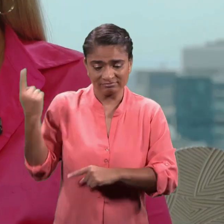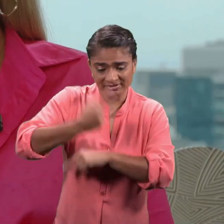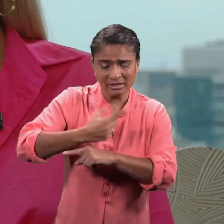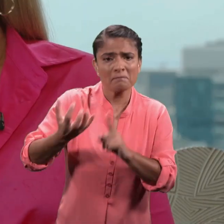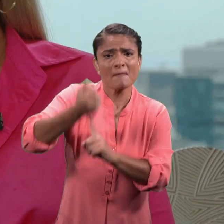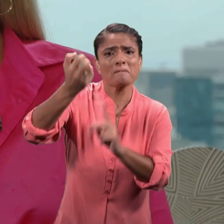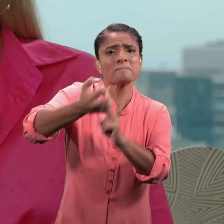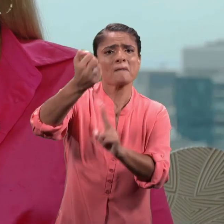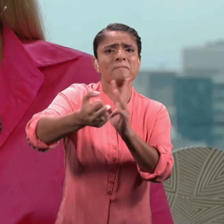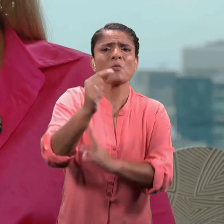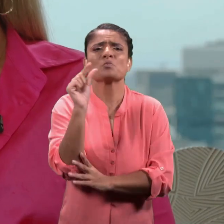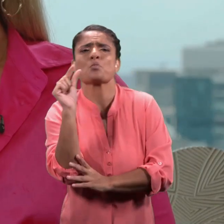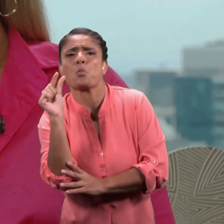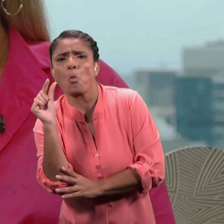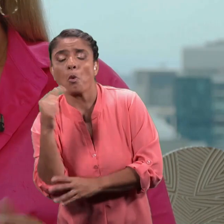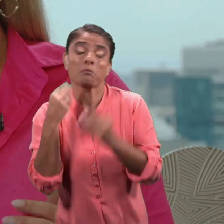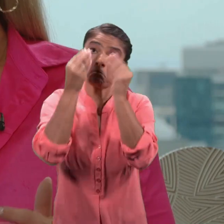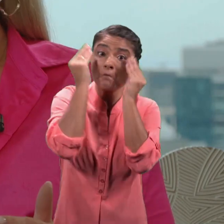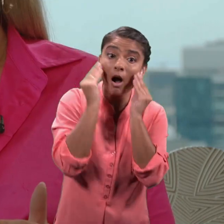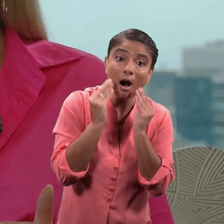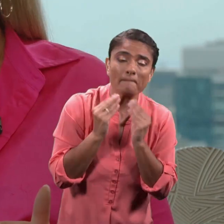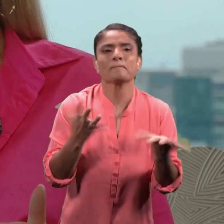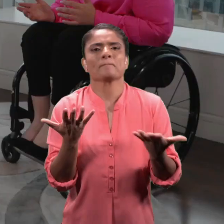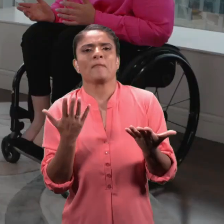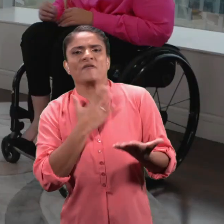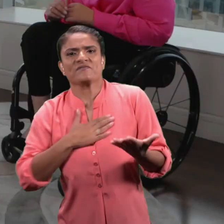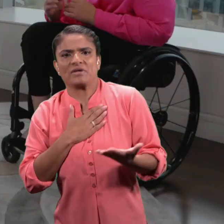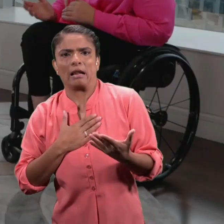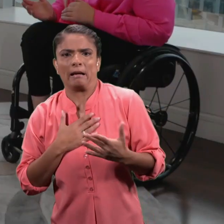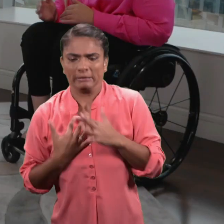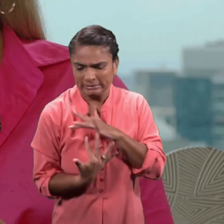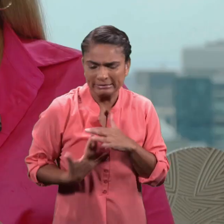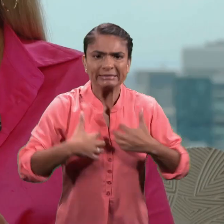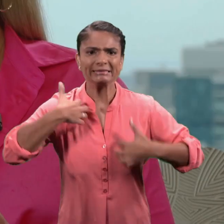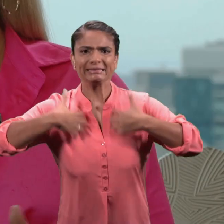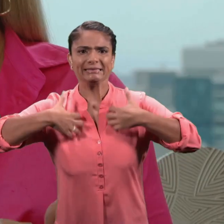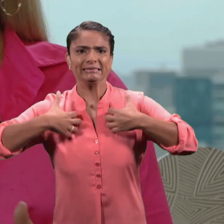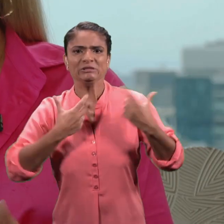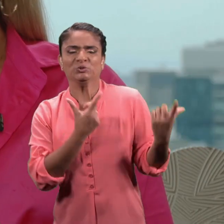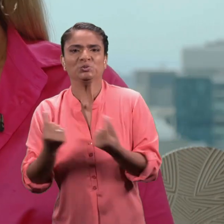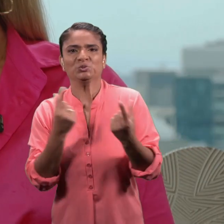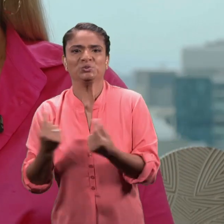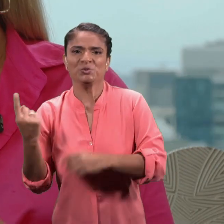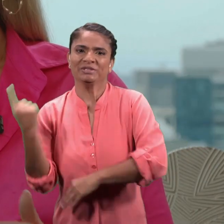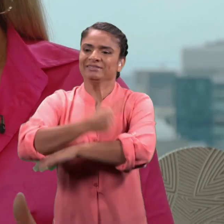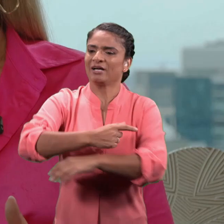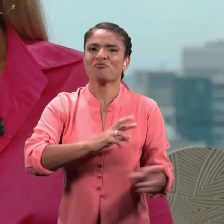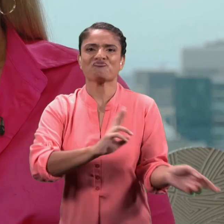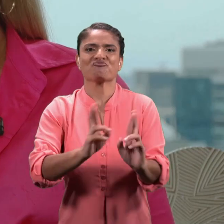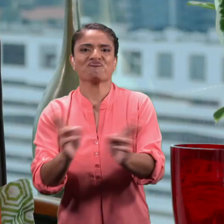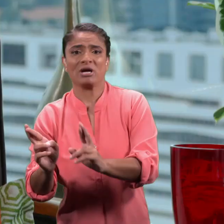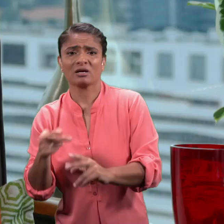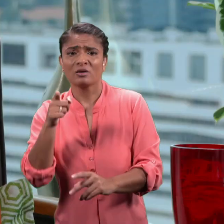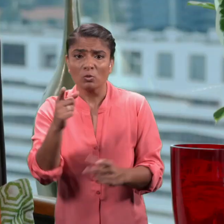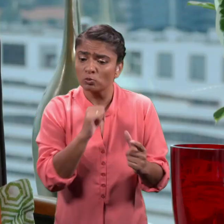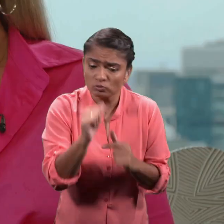bereik. Iets kleins wat ek sommer doen is net om myself mooi te make-up. Net deur dit te doen, laat my beter voel en laat my reg voel vir die